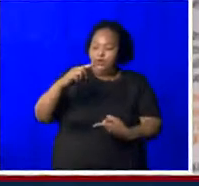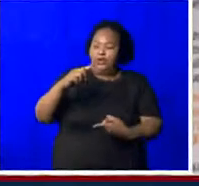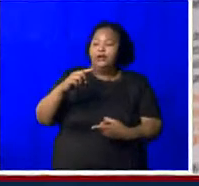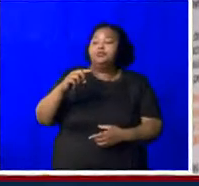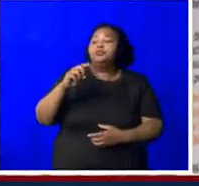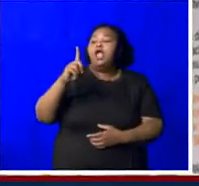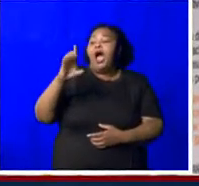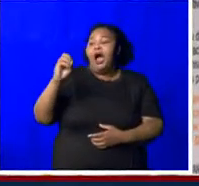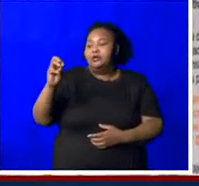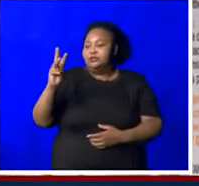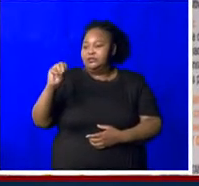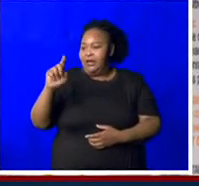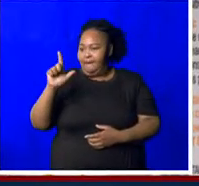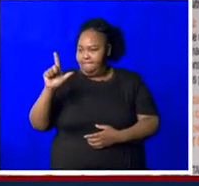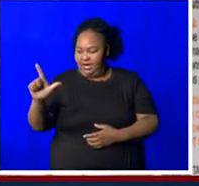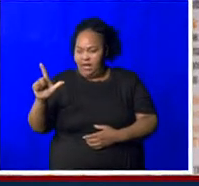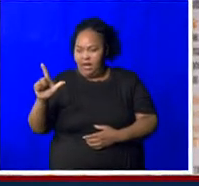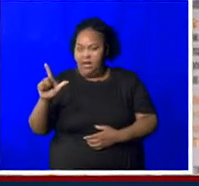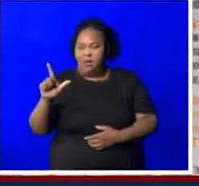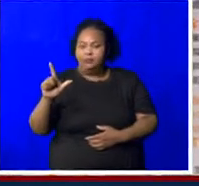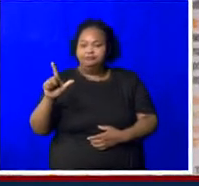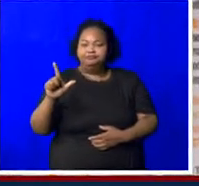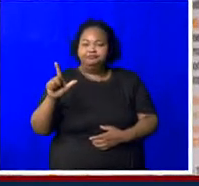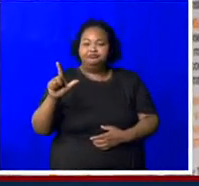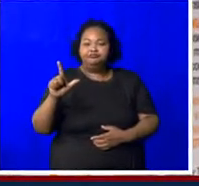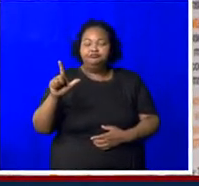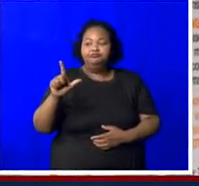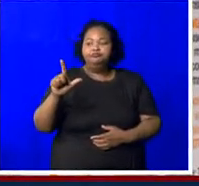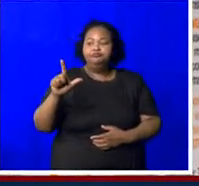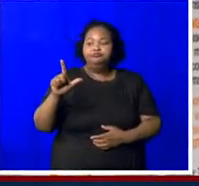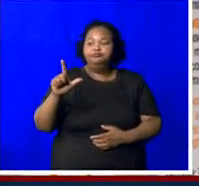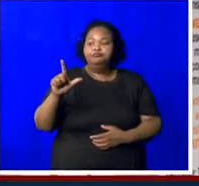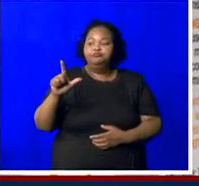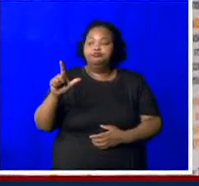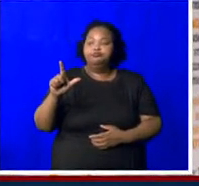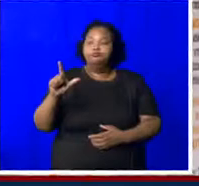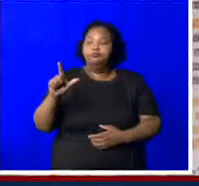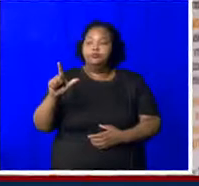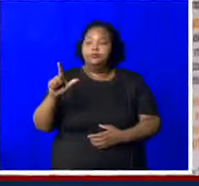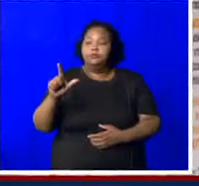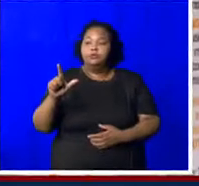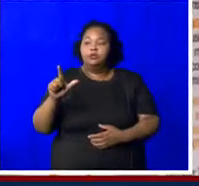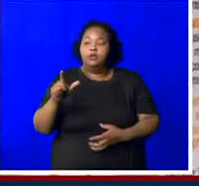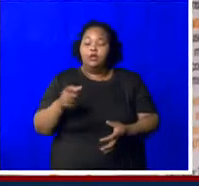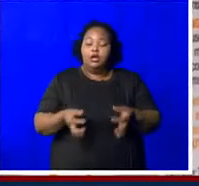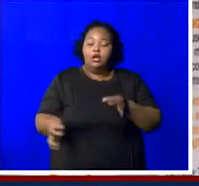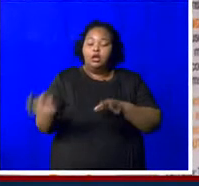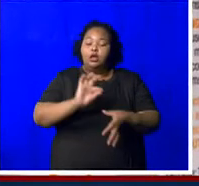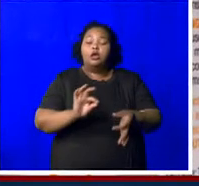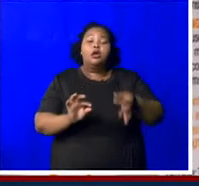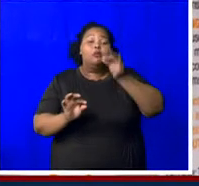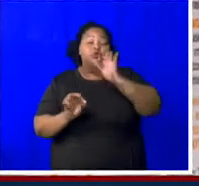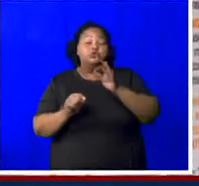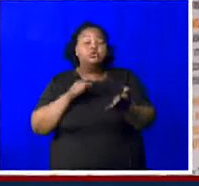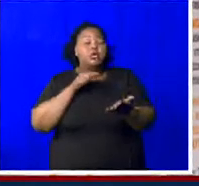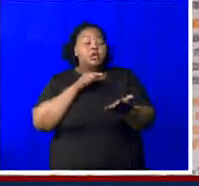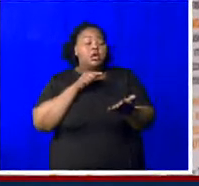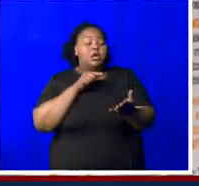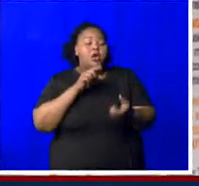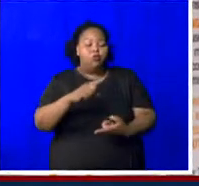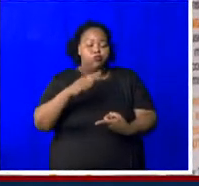ukuthi 100 ml shot likhulu lemamililitre lo muthi lona lona lowakhiwa shot wakhiwa ngaMay